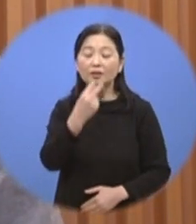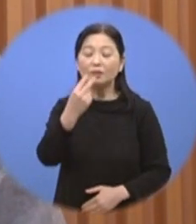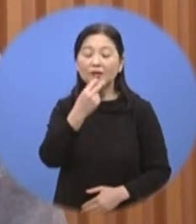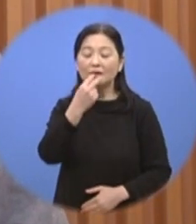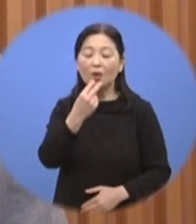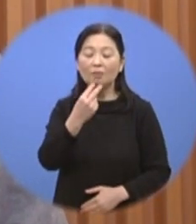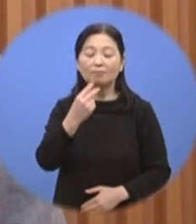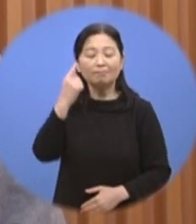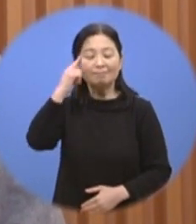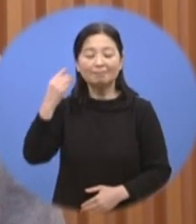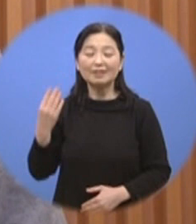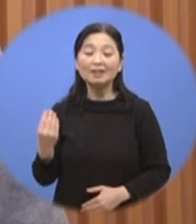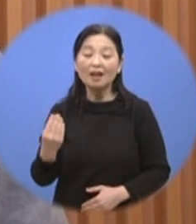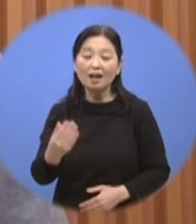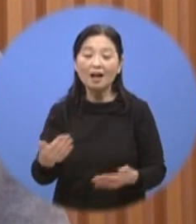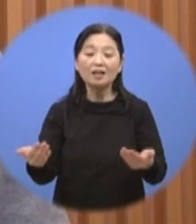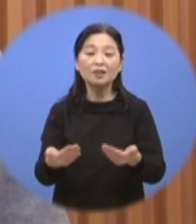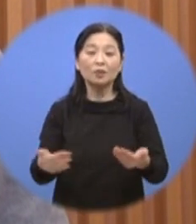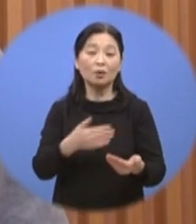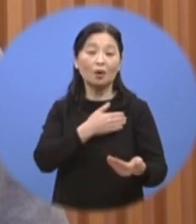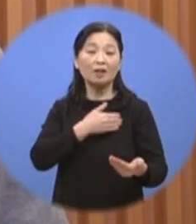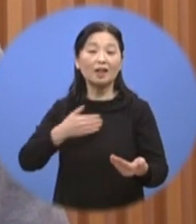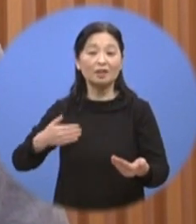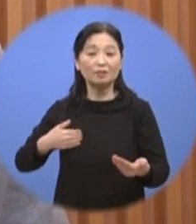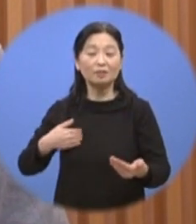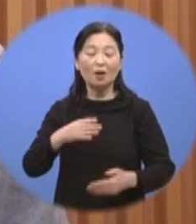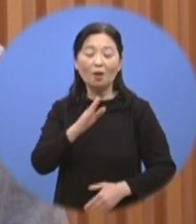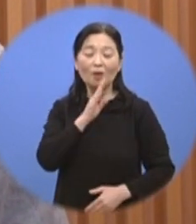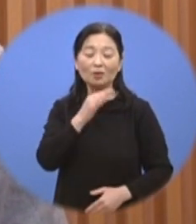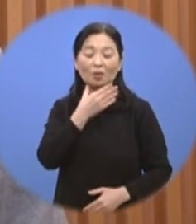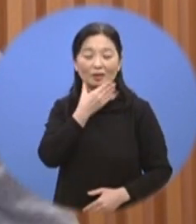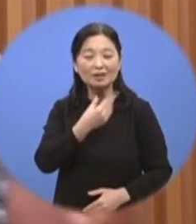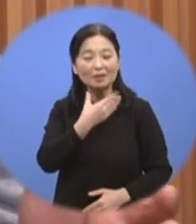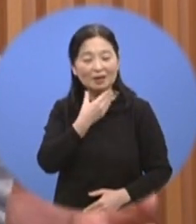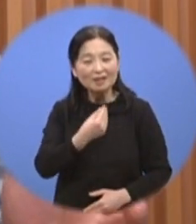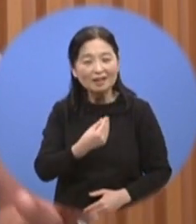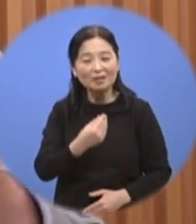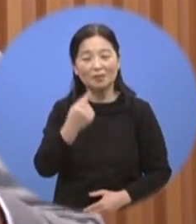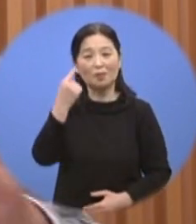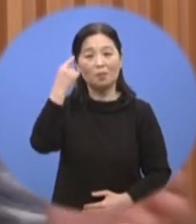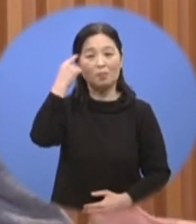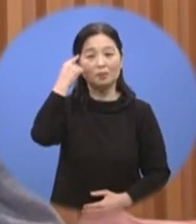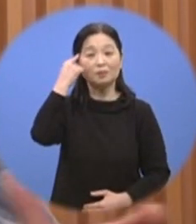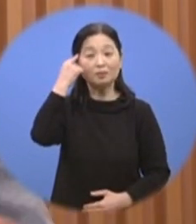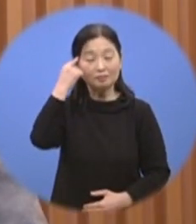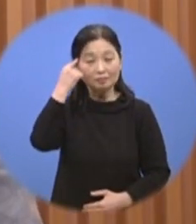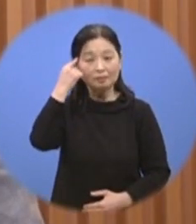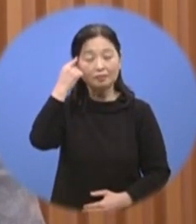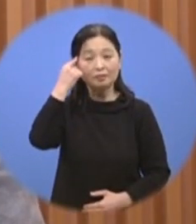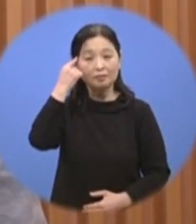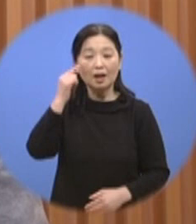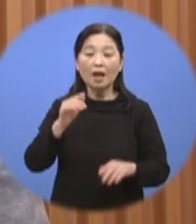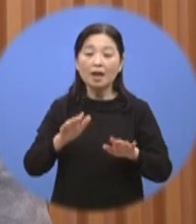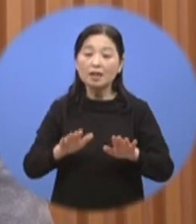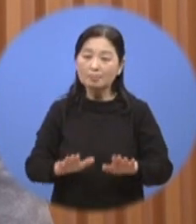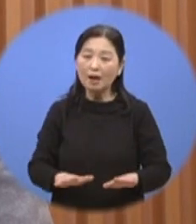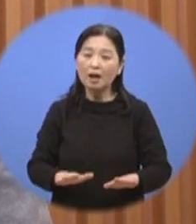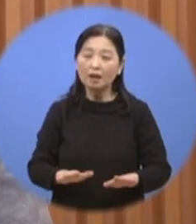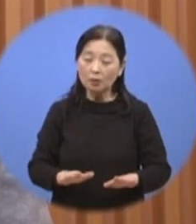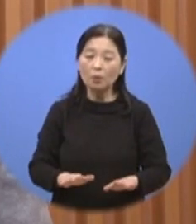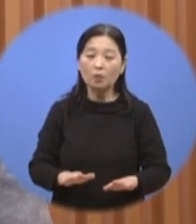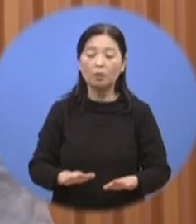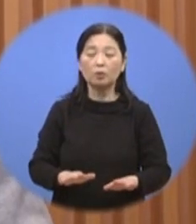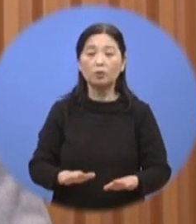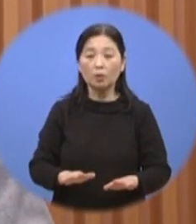事ができるっていうのはすごくなんか贅沢なことかなと思います。逆にそれがこう今のこの